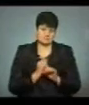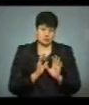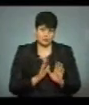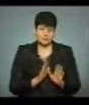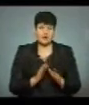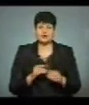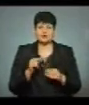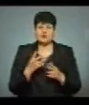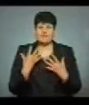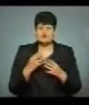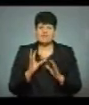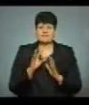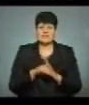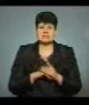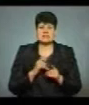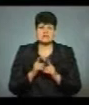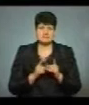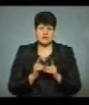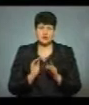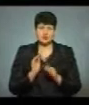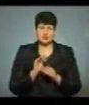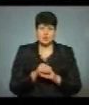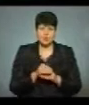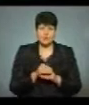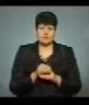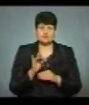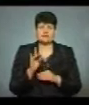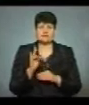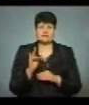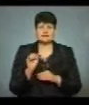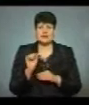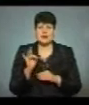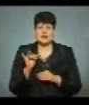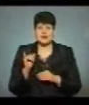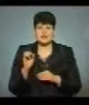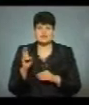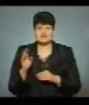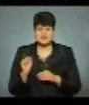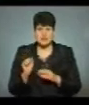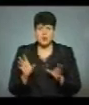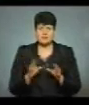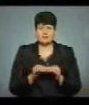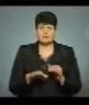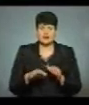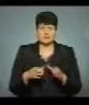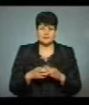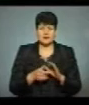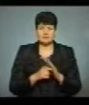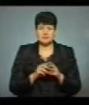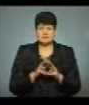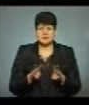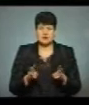нього вже внесена зміна і додатково включена Нараївська об'єднана територіальна громада. І у Кабінеті міністрів розглядається